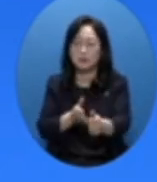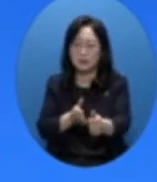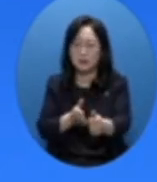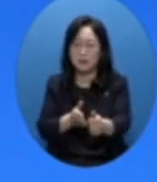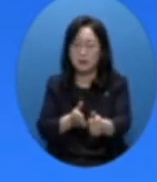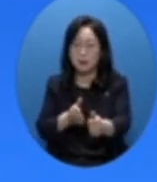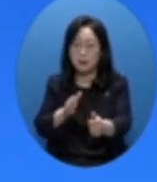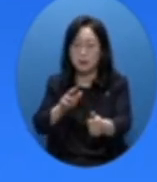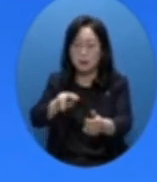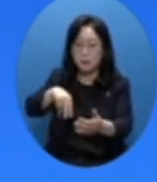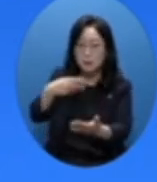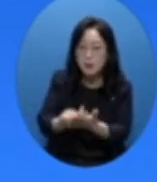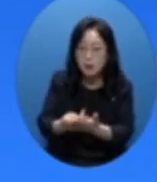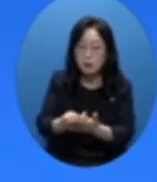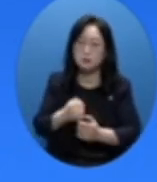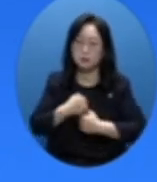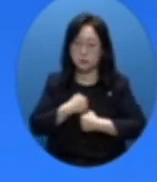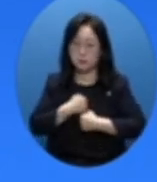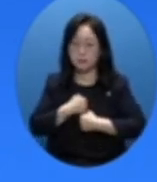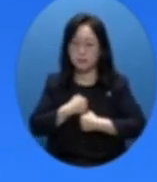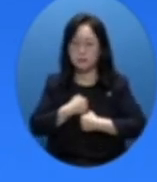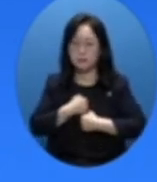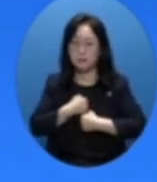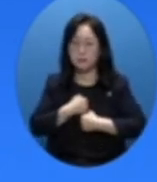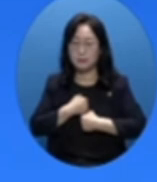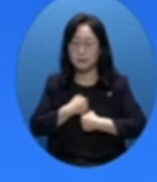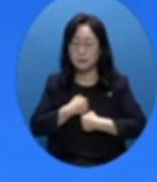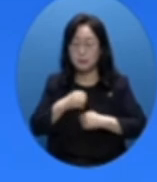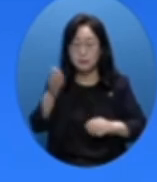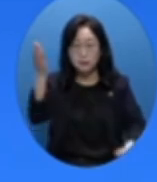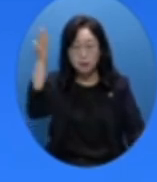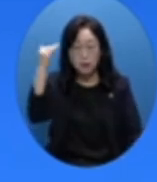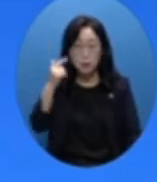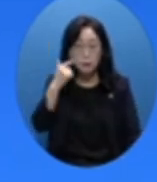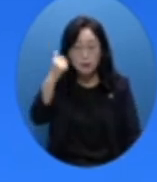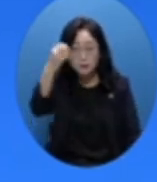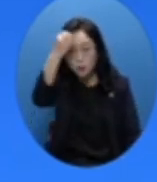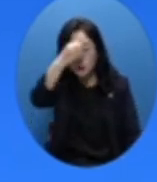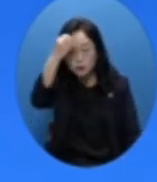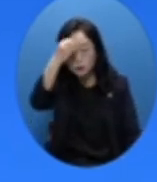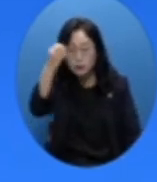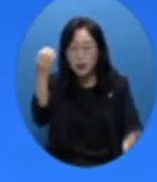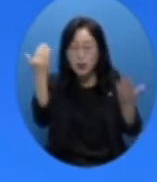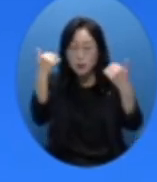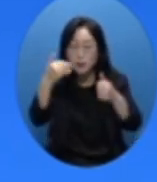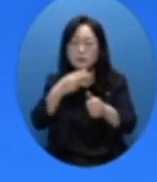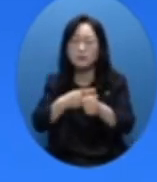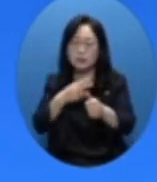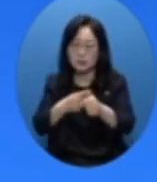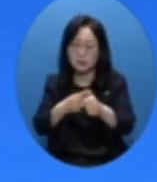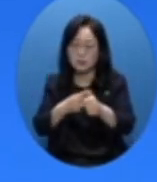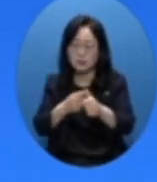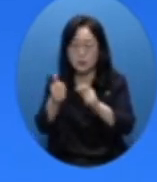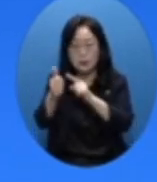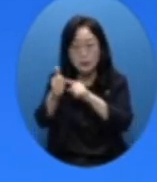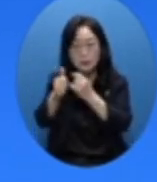넘어지는 뭐 좀 하셔야 됩니다 저희 고등학교때 은사 쎔 사모님이